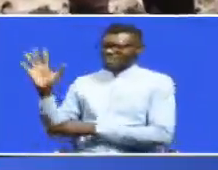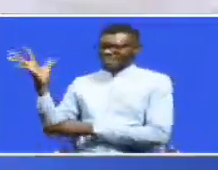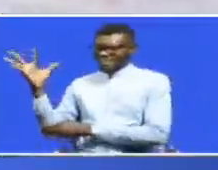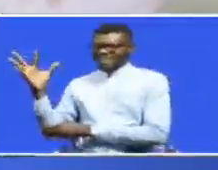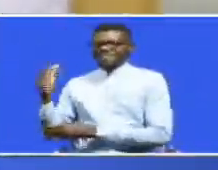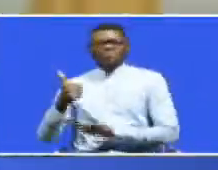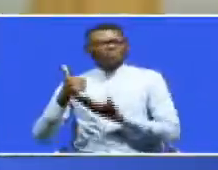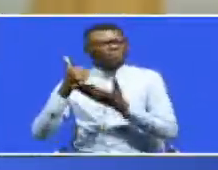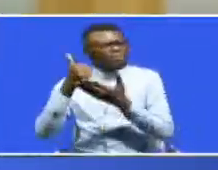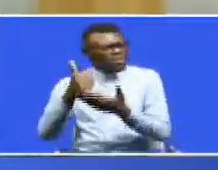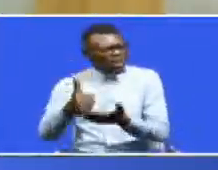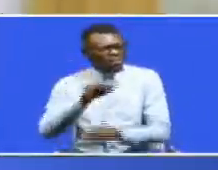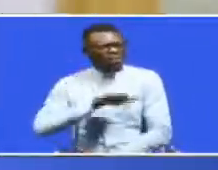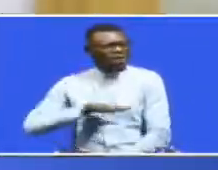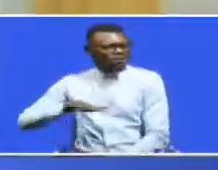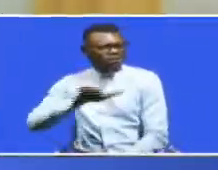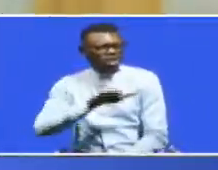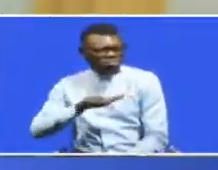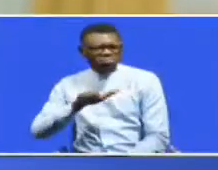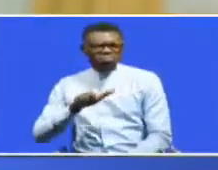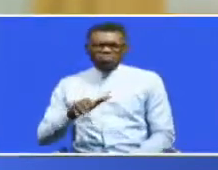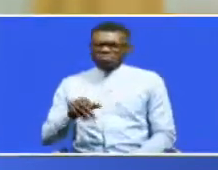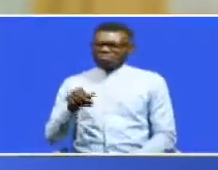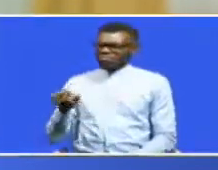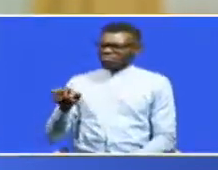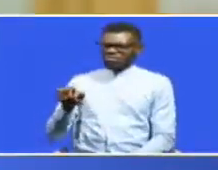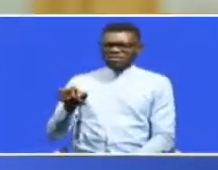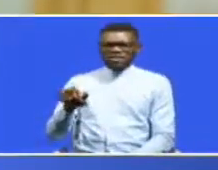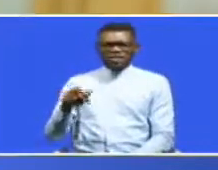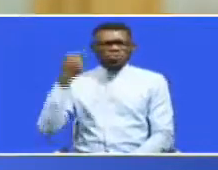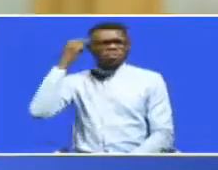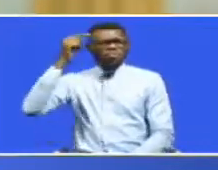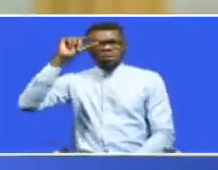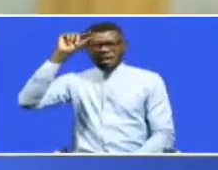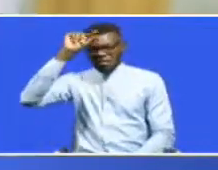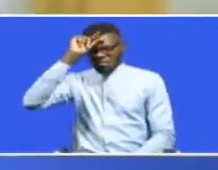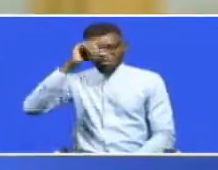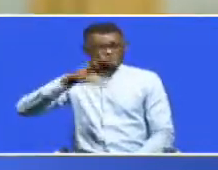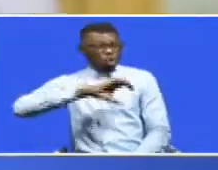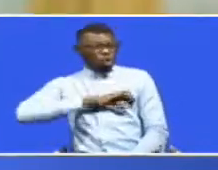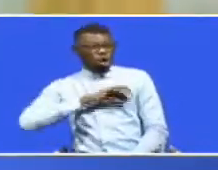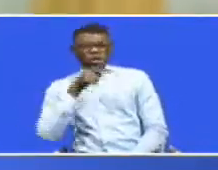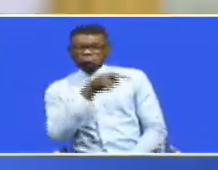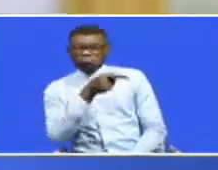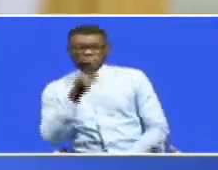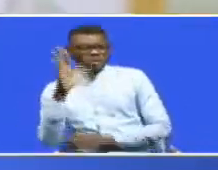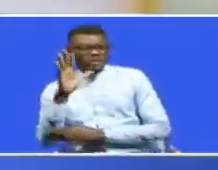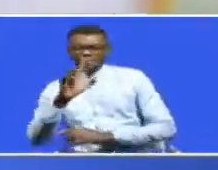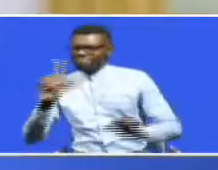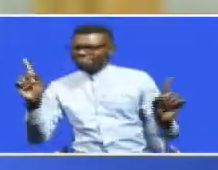ekolojia. Ukifikiria mikoko ni ya serikali, hapo umepotea kabisa.